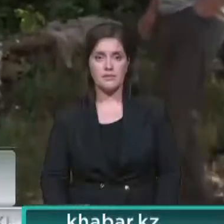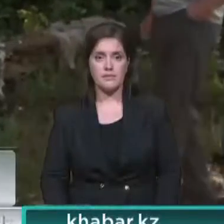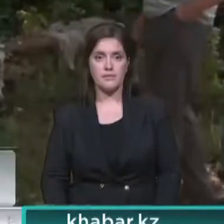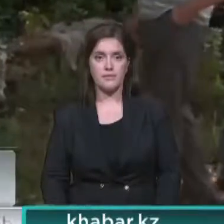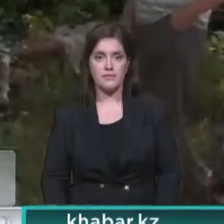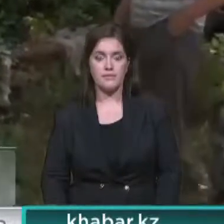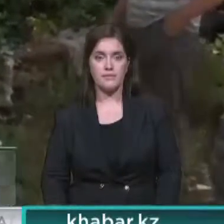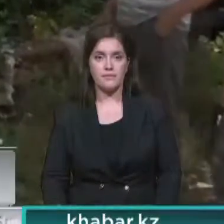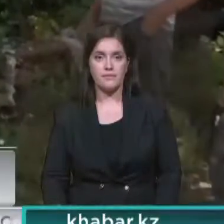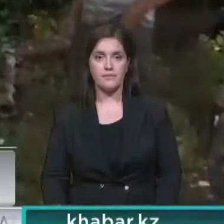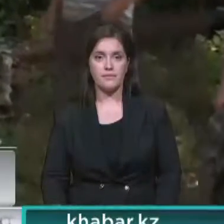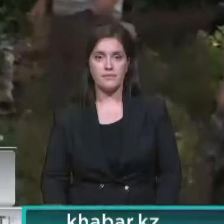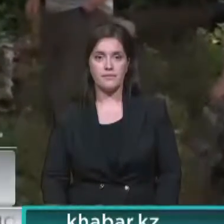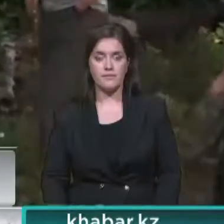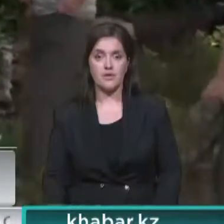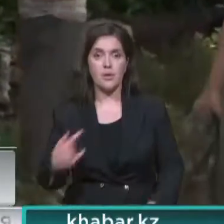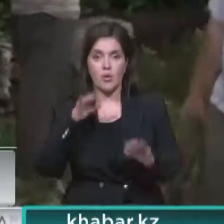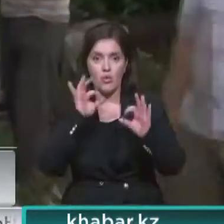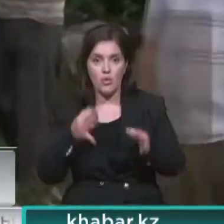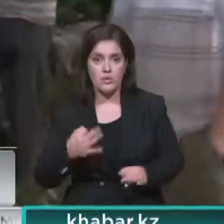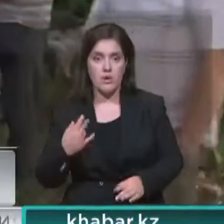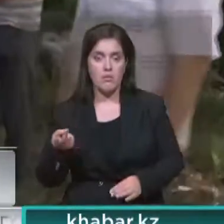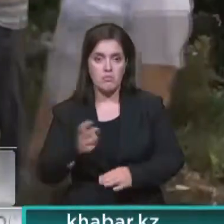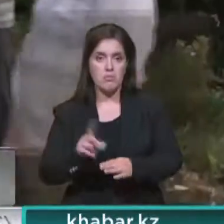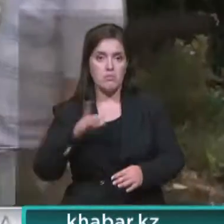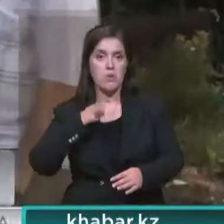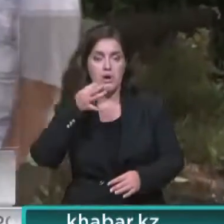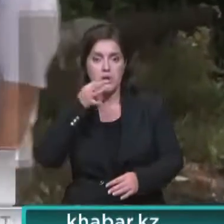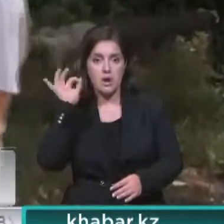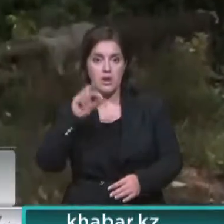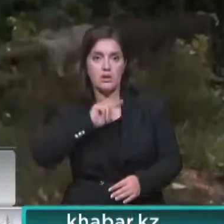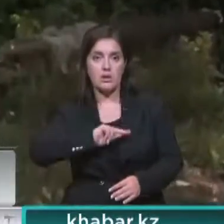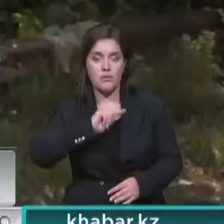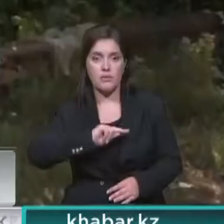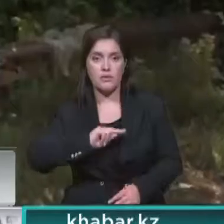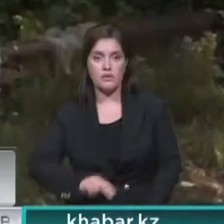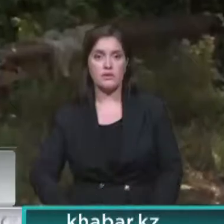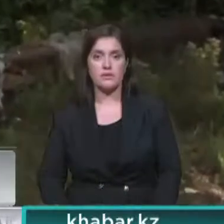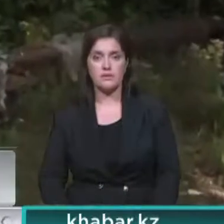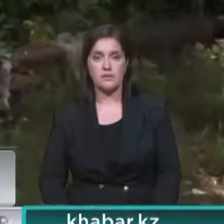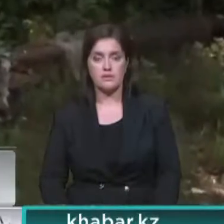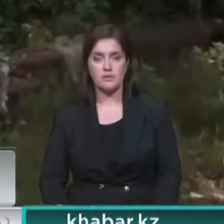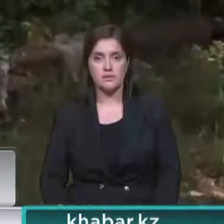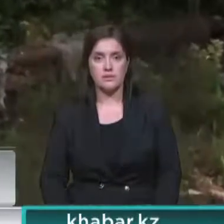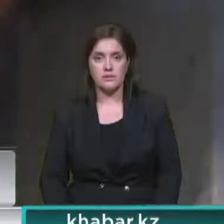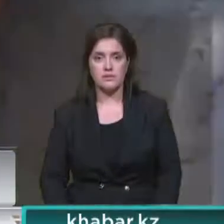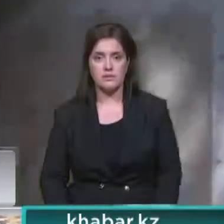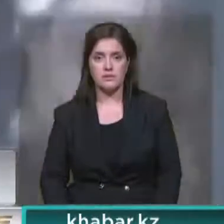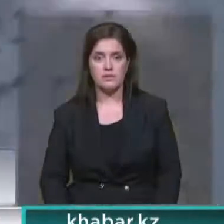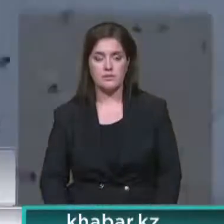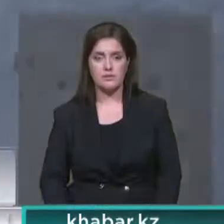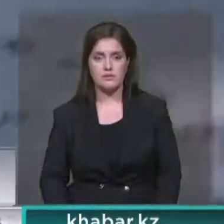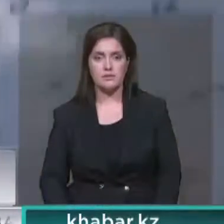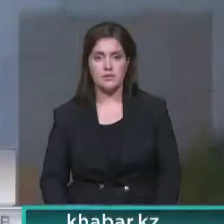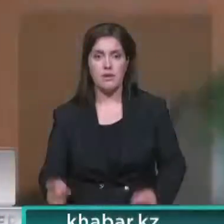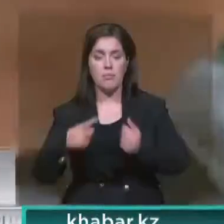работу? Тоже вот. Ну я-то осенью пришел. Работы проводились два летом. Два раза вот так обмотать. Поэтому и тул наверх. Будем разбираться. Вот это